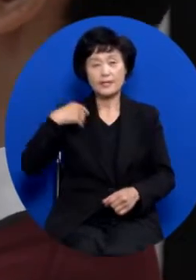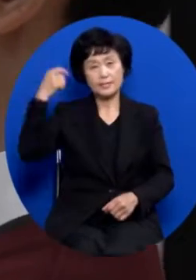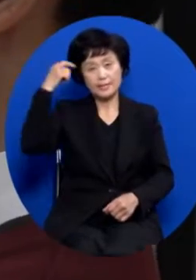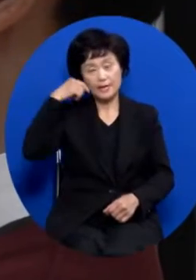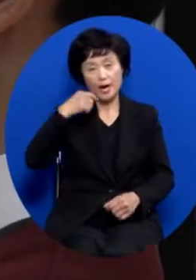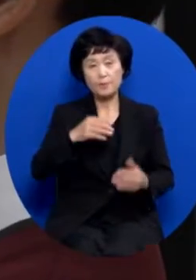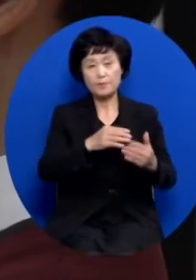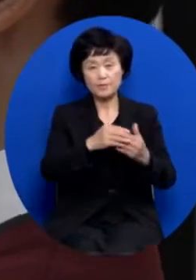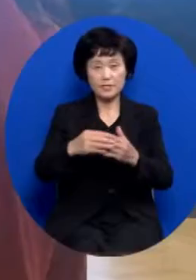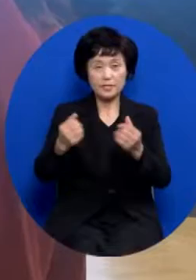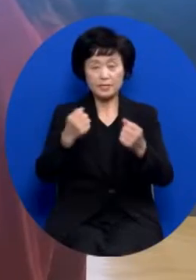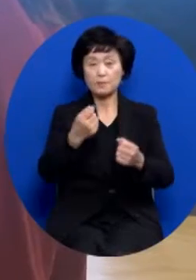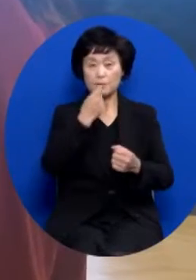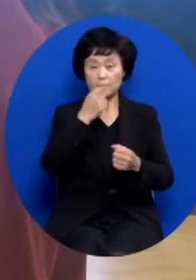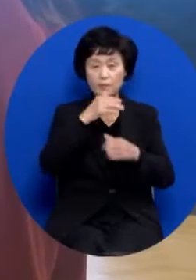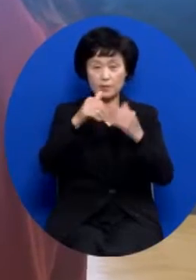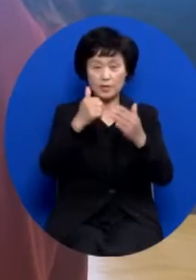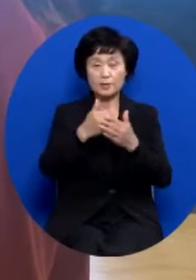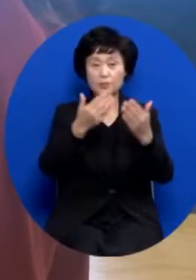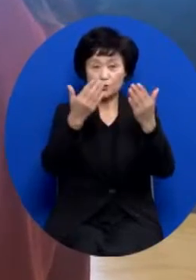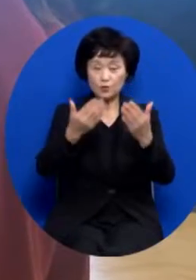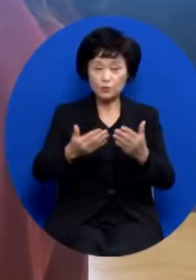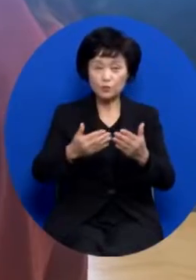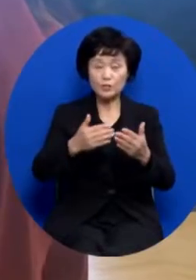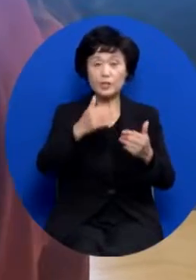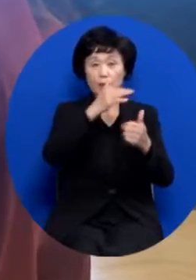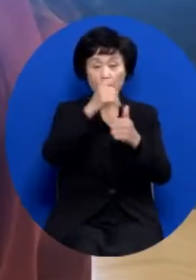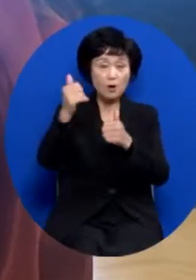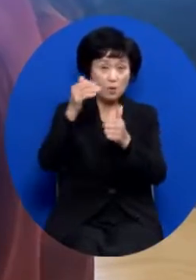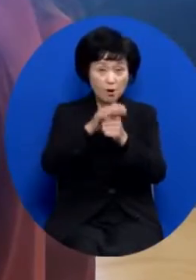키우고 하나님이 주신 소명을 발견하게 합니다.